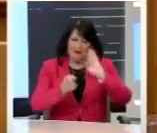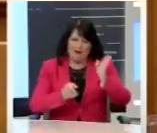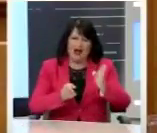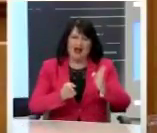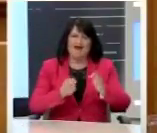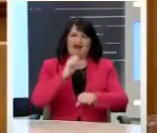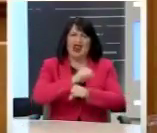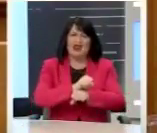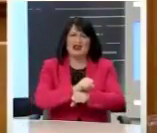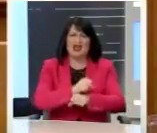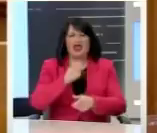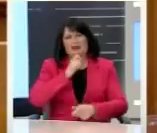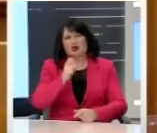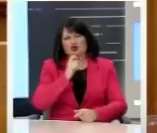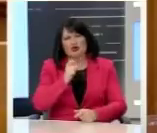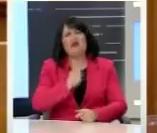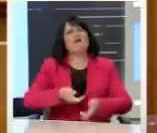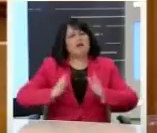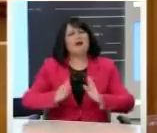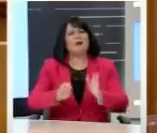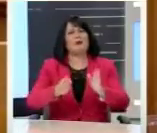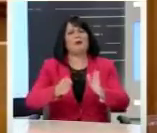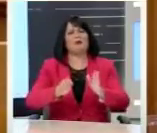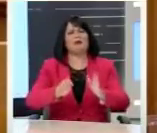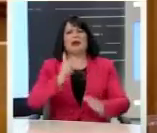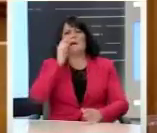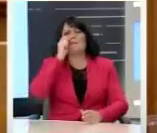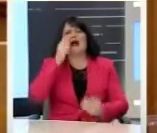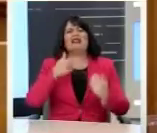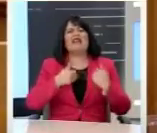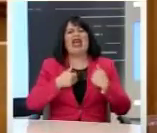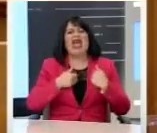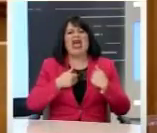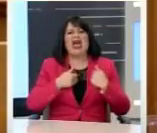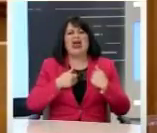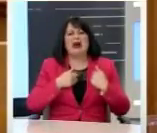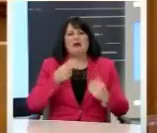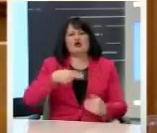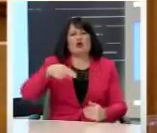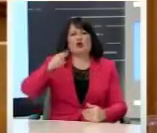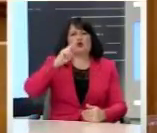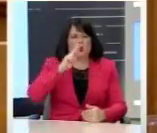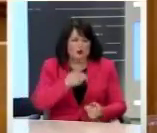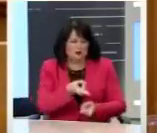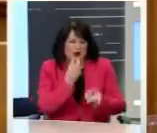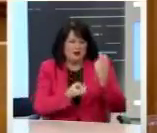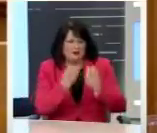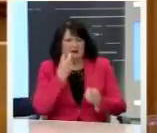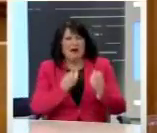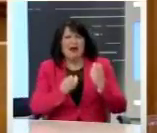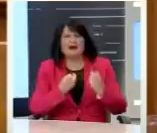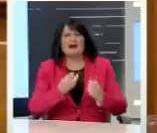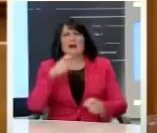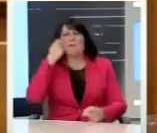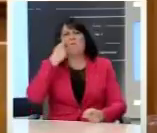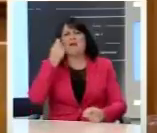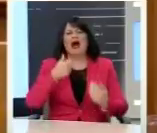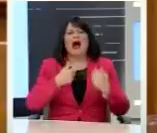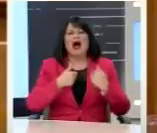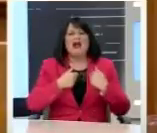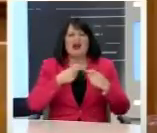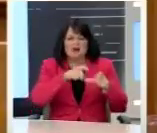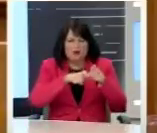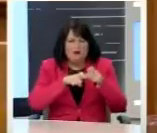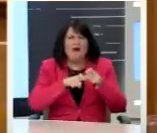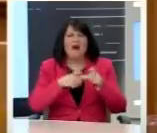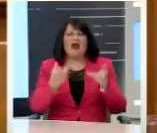Στοχοποιούν εν συνεχεία τον πατέρα μου, το Κογλίφος λέει, ο οποίος έχει σκοτώσει παιδιά. Για τη μάνα μου, ανοίξτε λέει τη σοφσό της